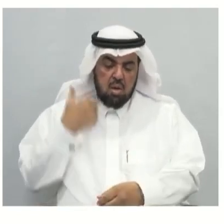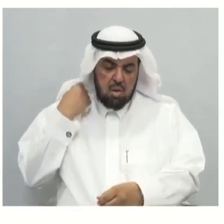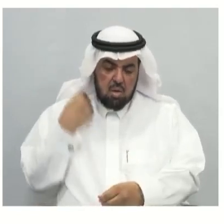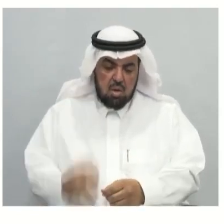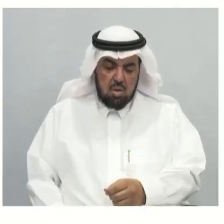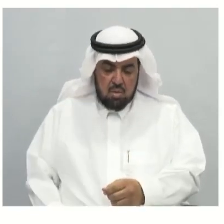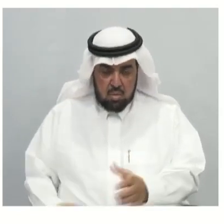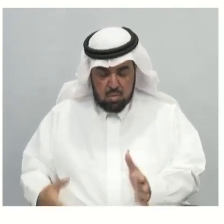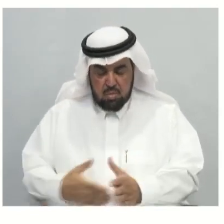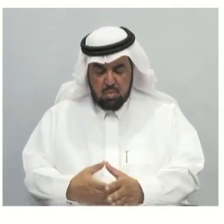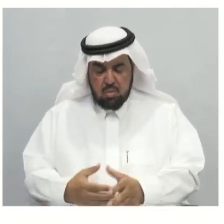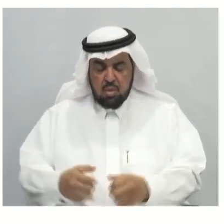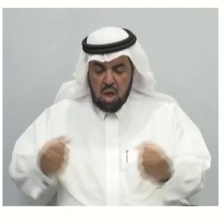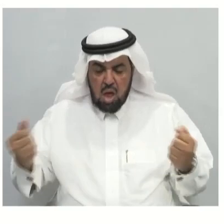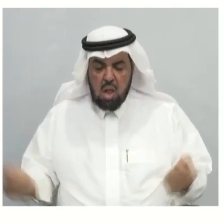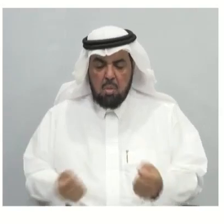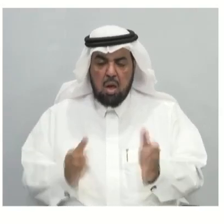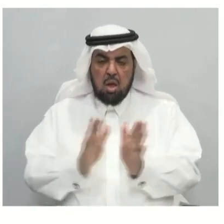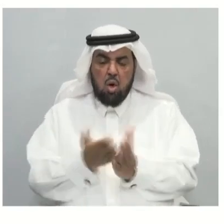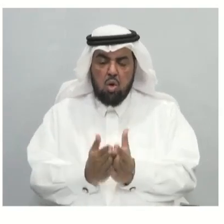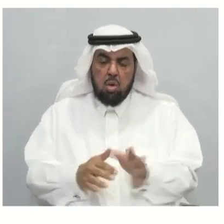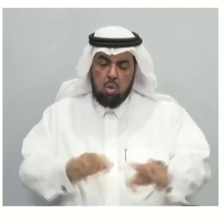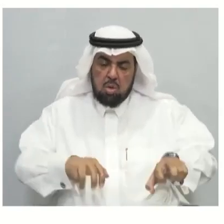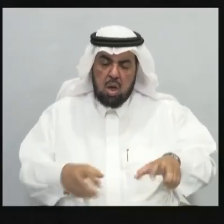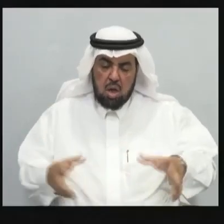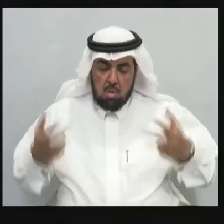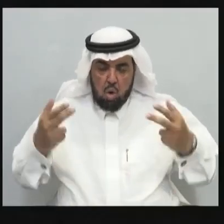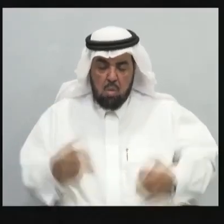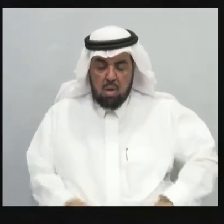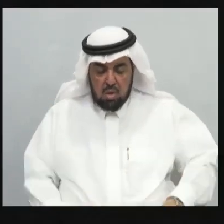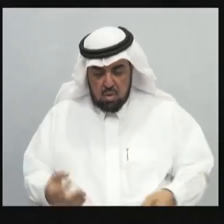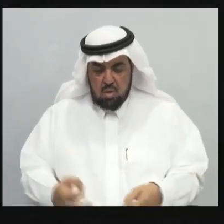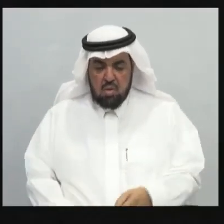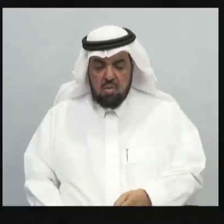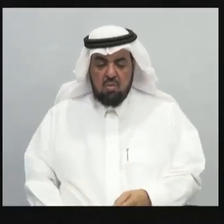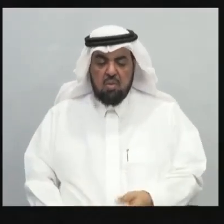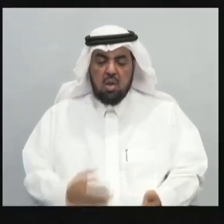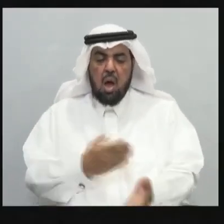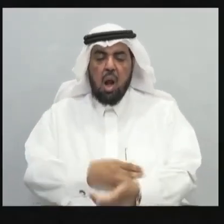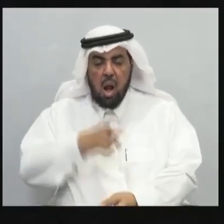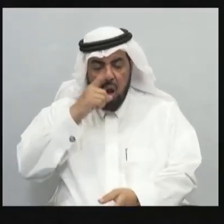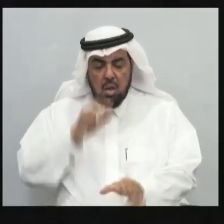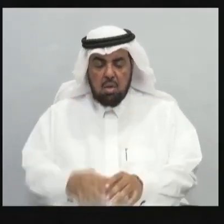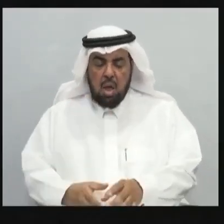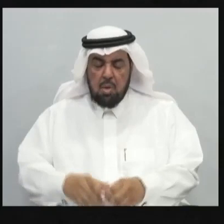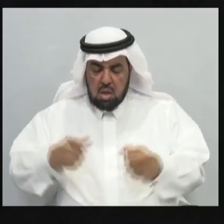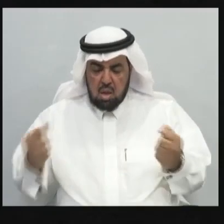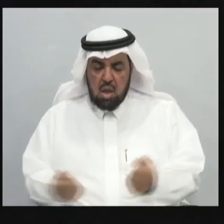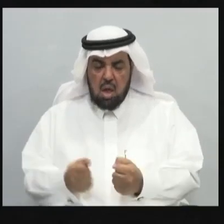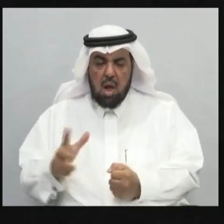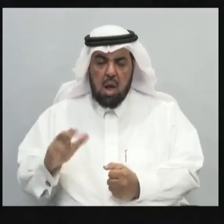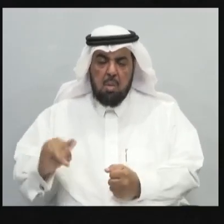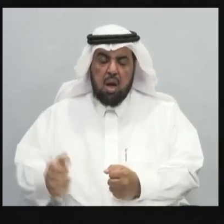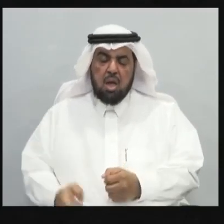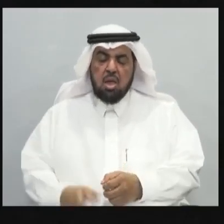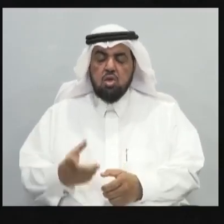الملحقات المراجع قائمه بالكتب ومصادر المعلومات ونؤكد على هذه النقطه في التقارير يجب كتابه المراجع وذلك